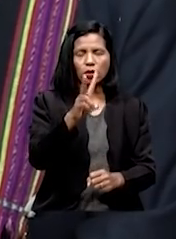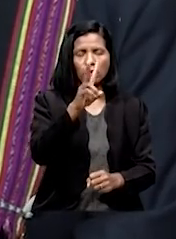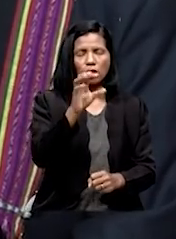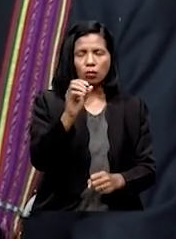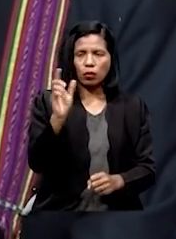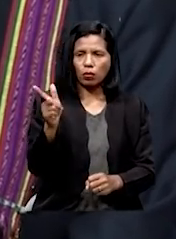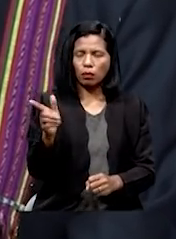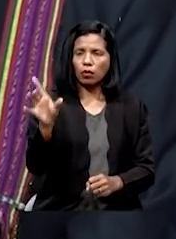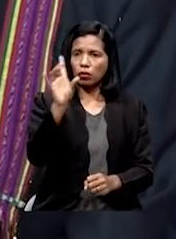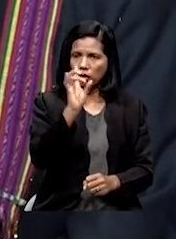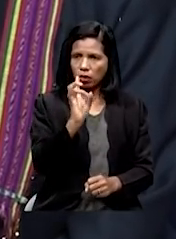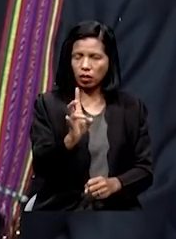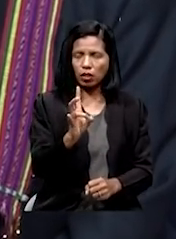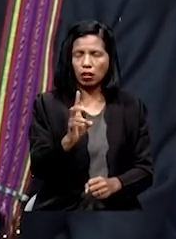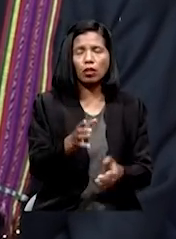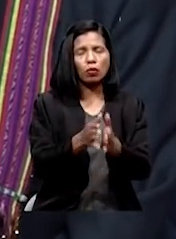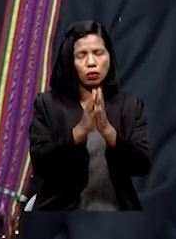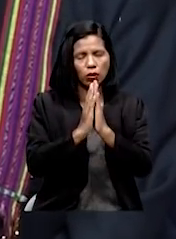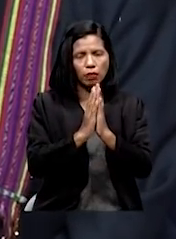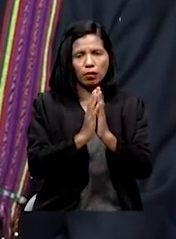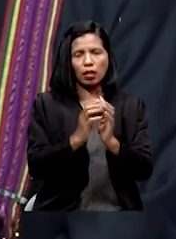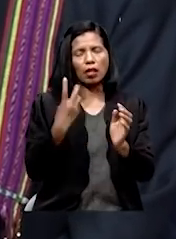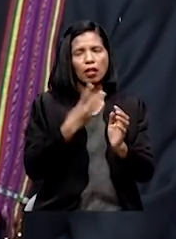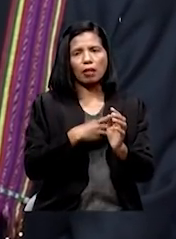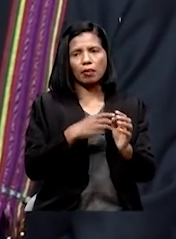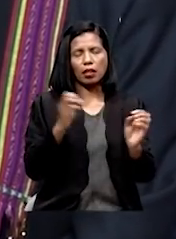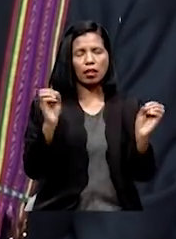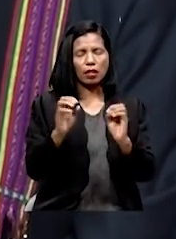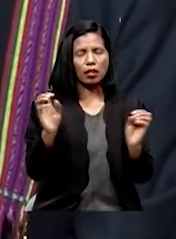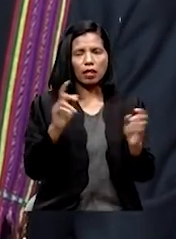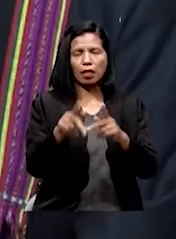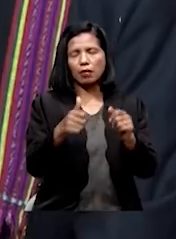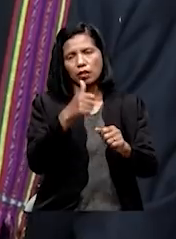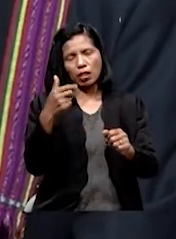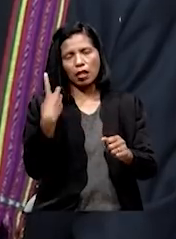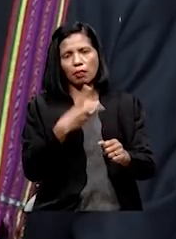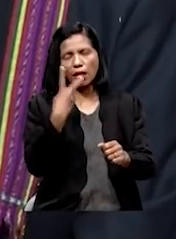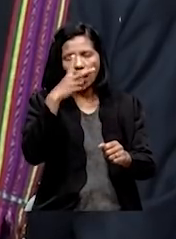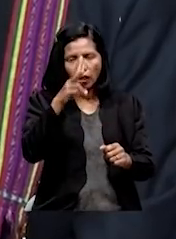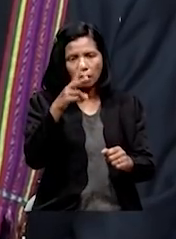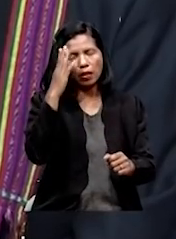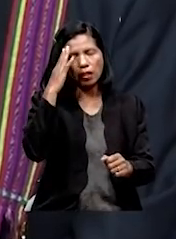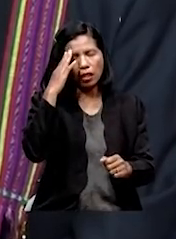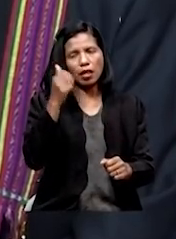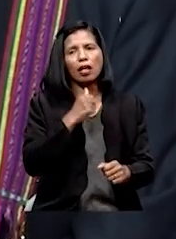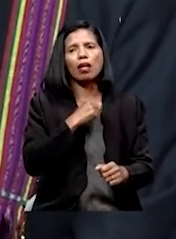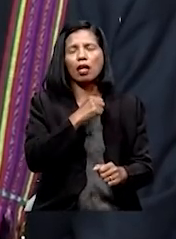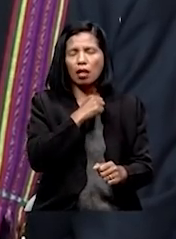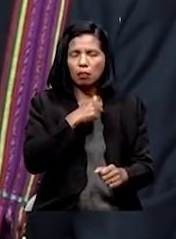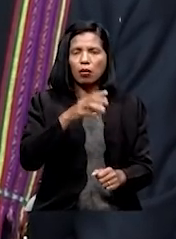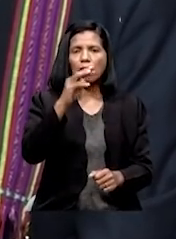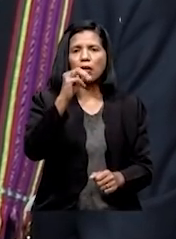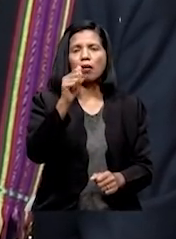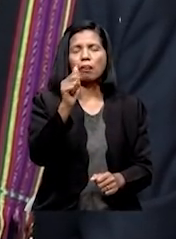2027. A Rússia para PUDD, Fihir, Leia Tan Emaseluk, Ami Fihir, de Katak Padre Martino, parece Belemos,